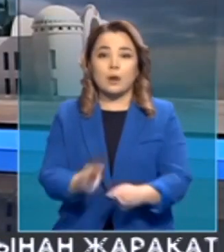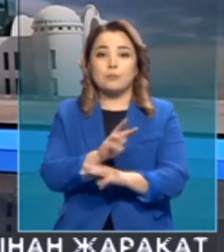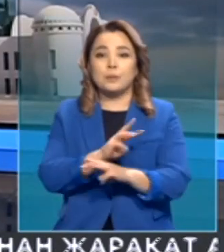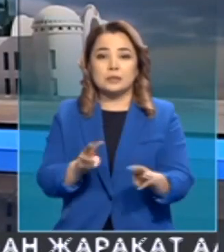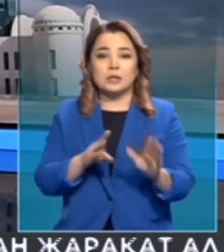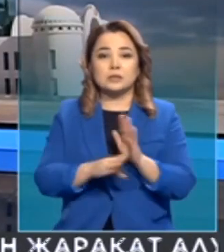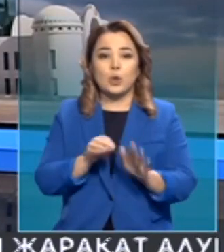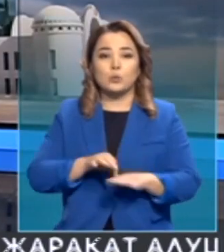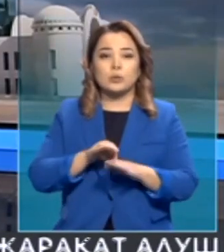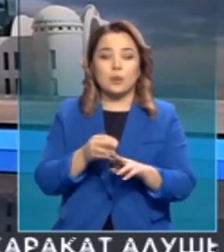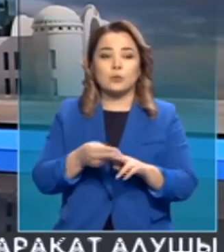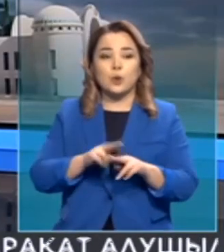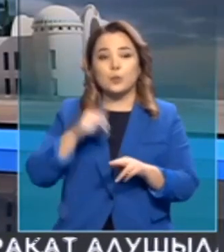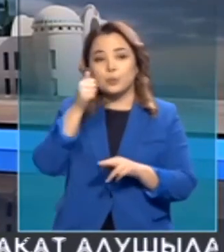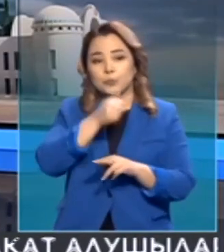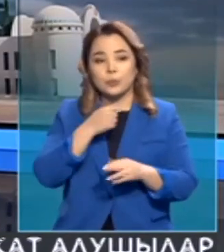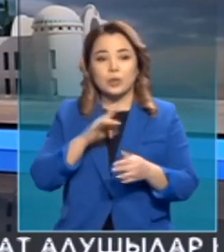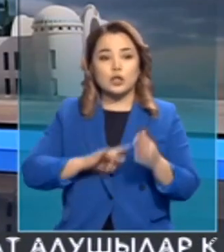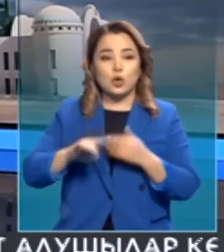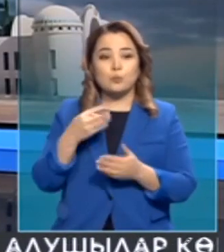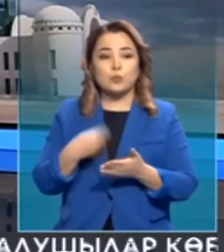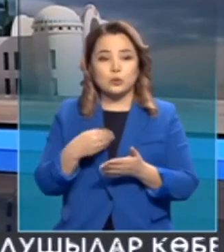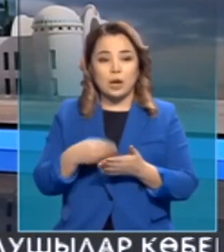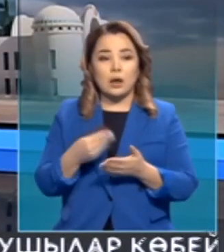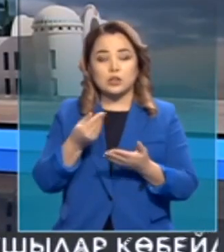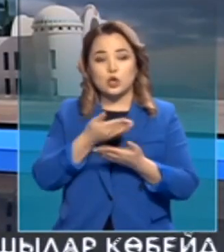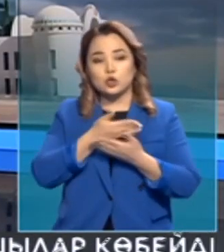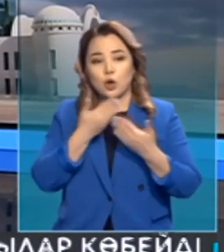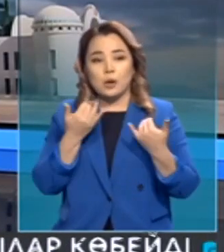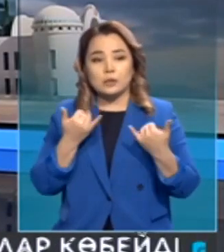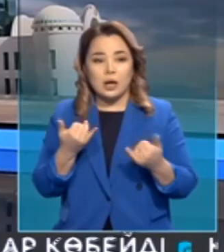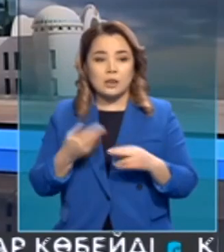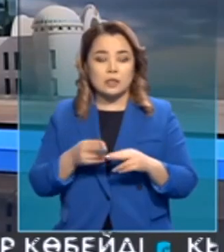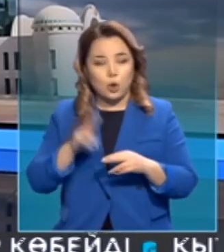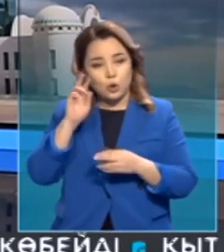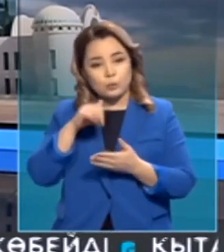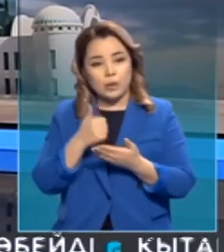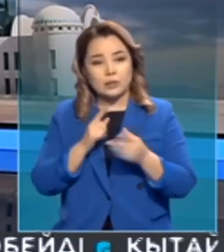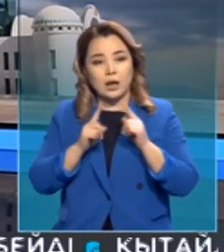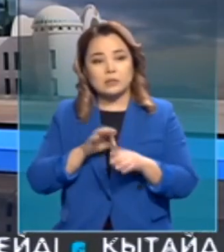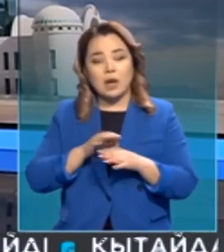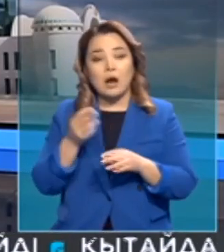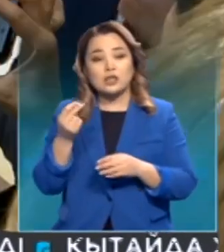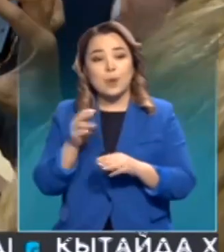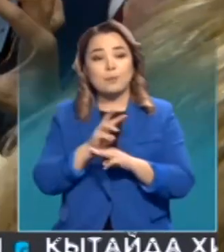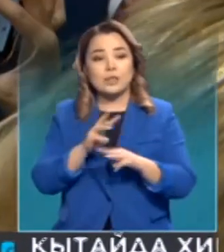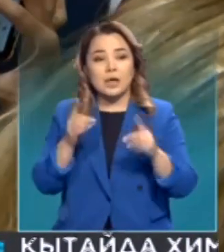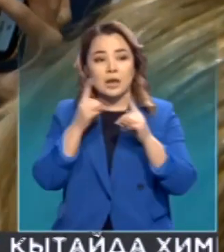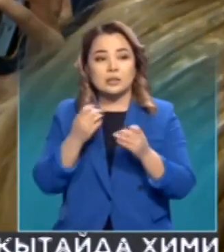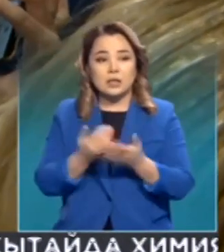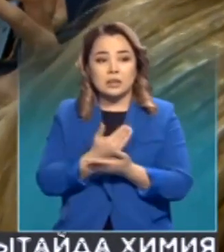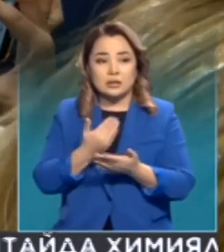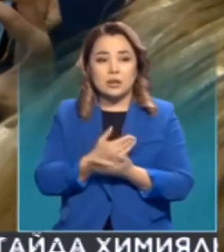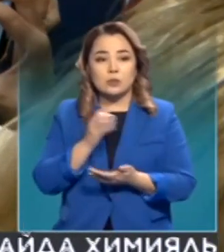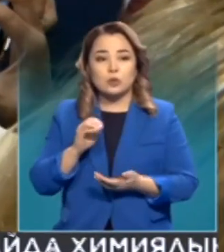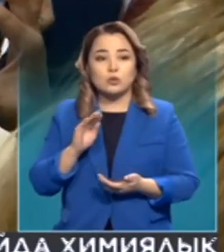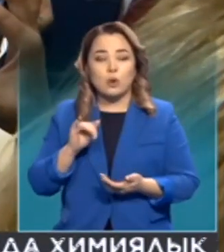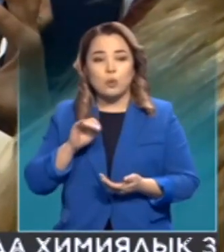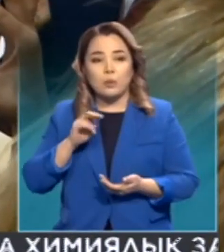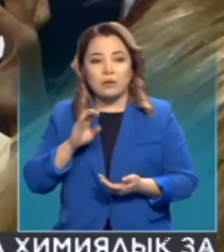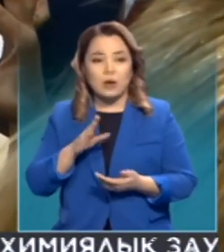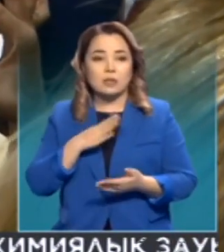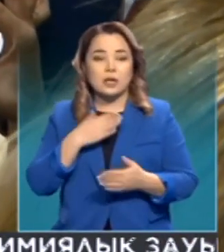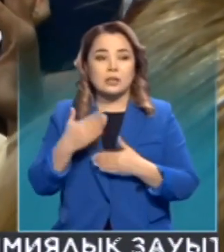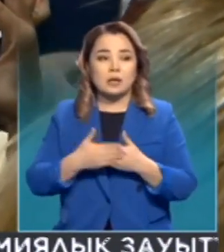Мәжіліс сайлауына биылғы республикалық бюджетте қаражат жоқ. Бұл туралы үкімет қабырғасында қаржы министр айтты. Ерұлан Жамабаев